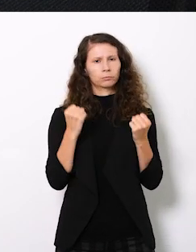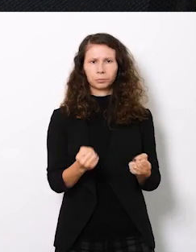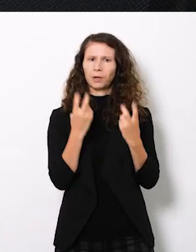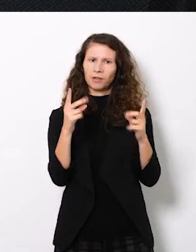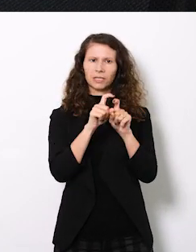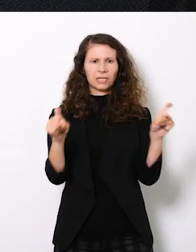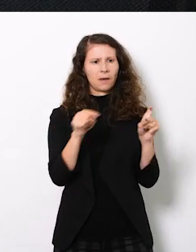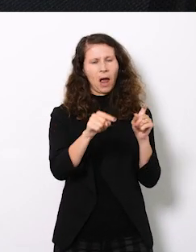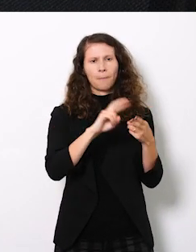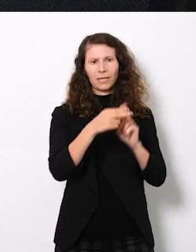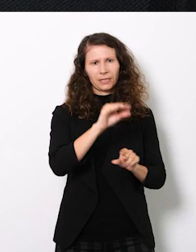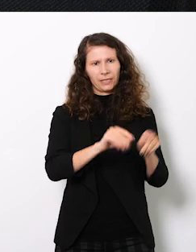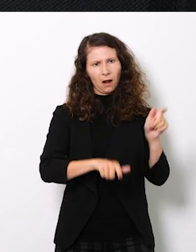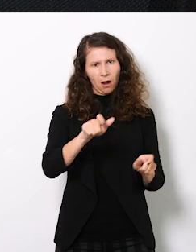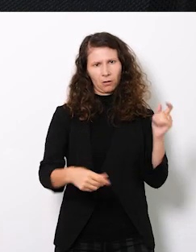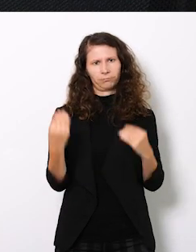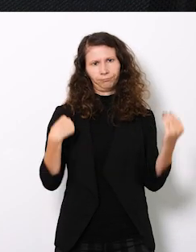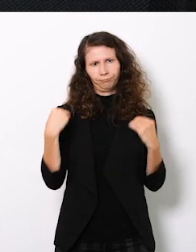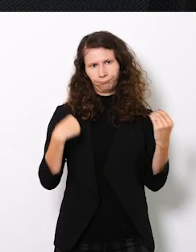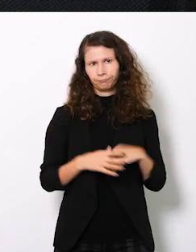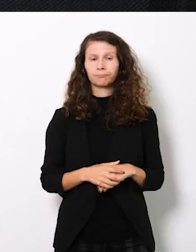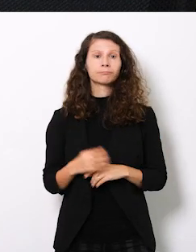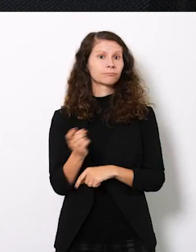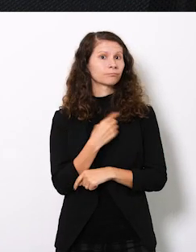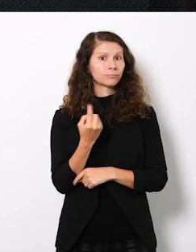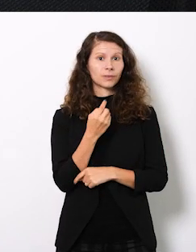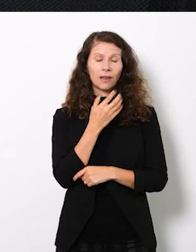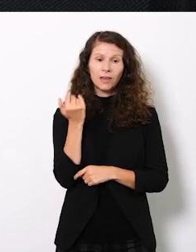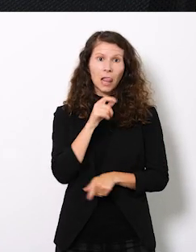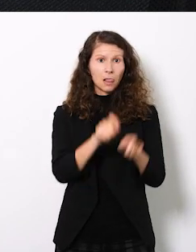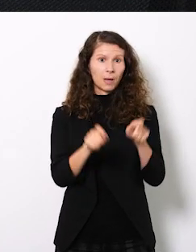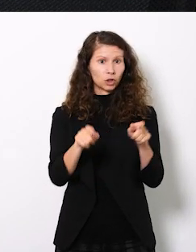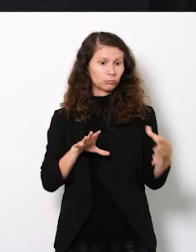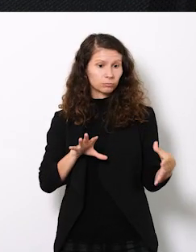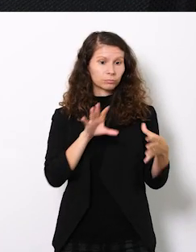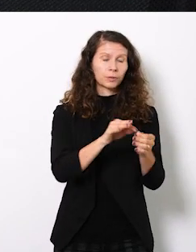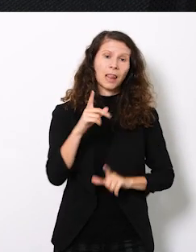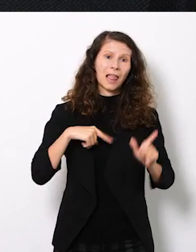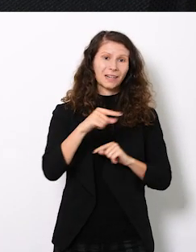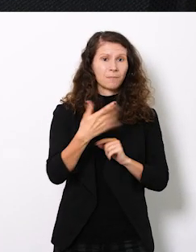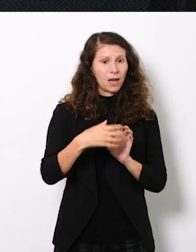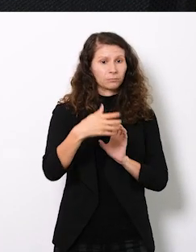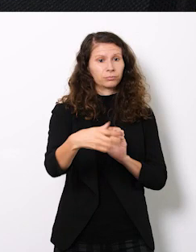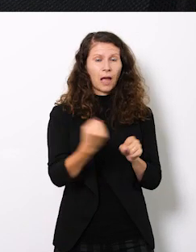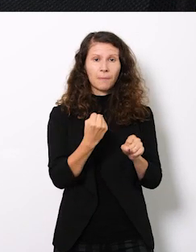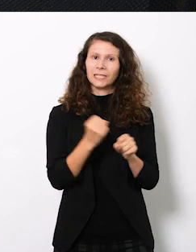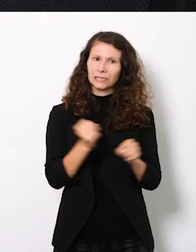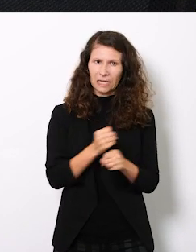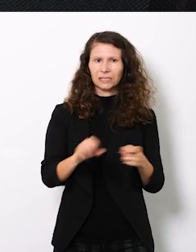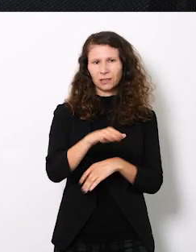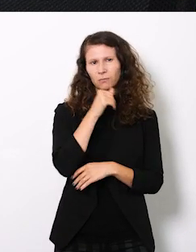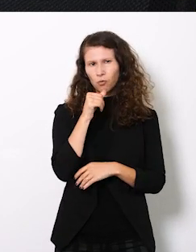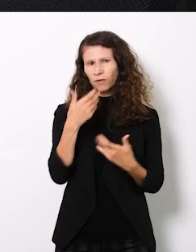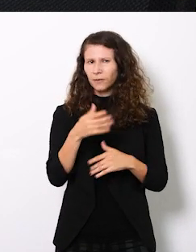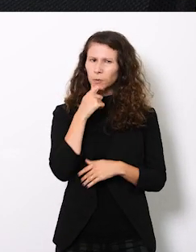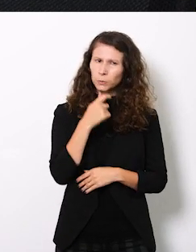uns kommen. Und wir haben natürlich viel mit den Menschen zu tun, die eben leider nicht länger arbeiten können in ihrem Beruf, der eben sehr